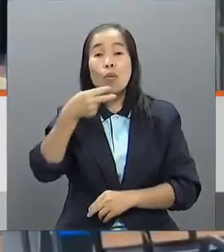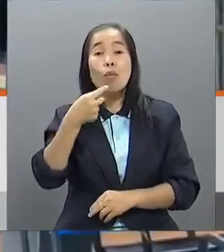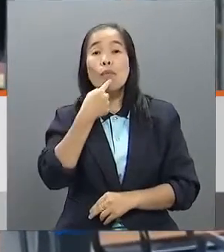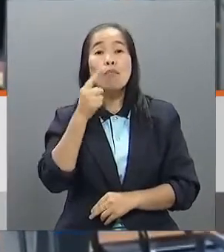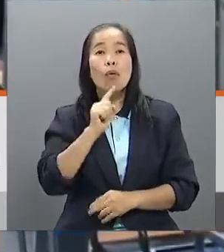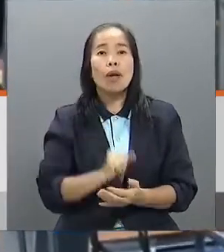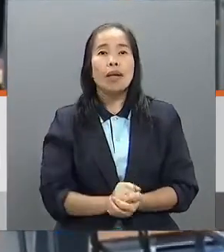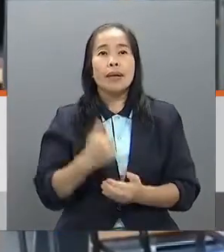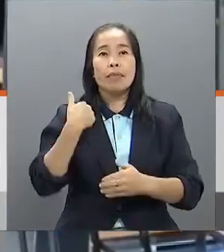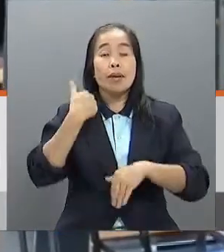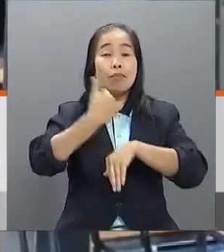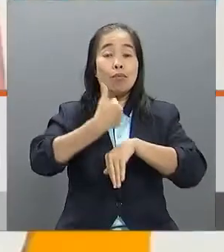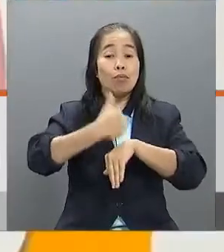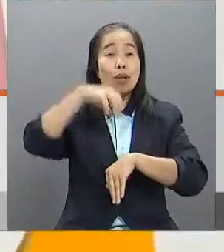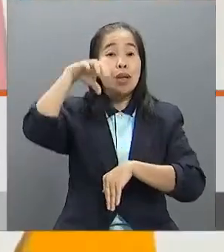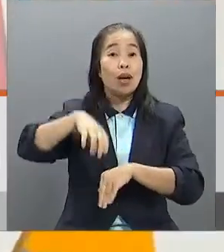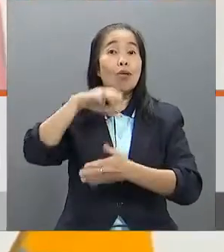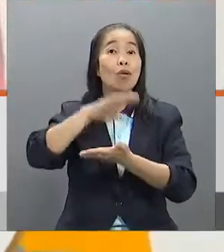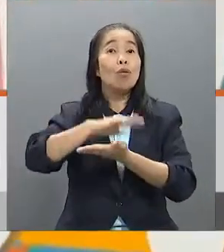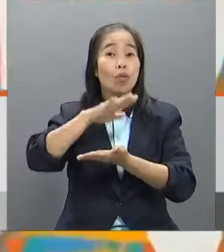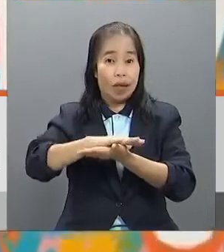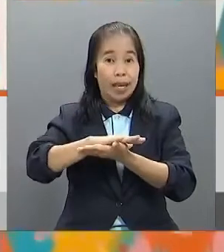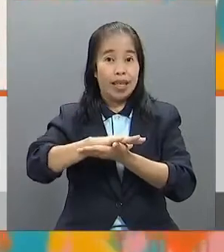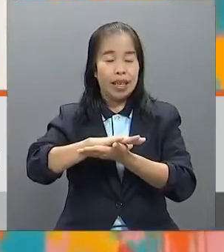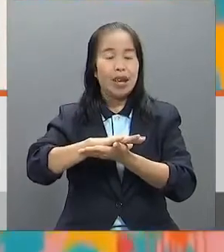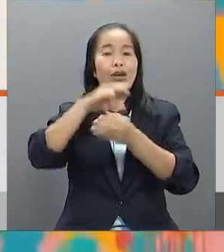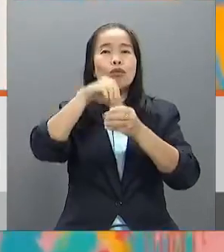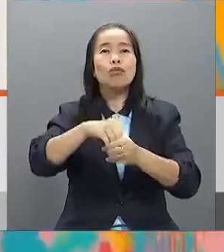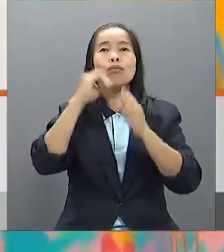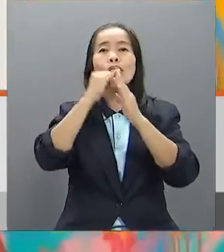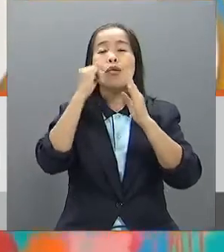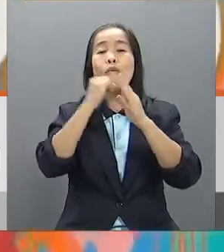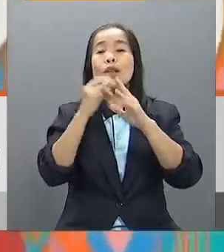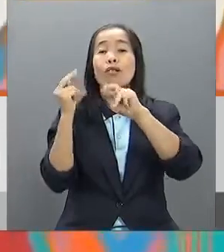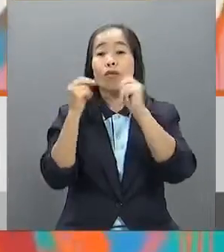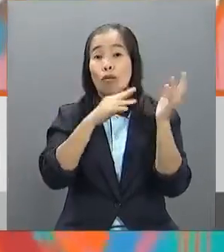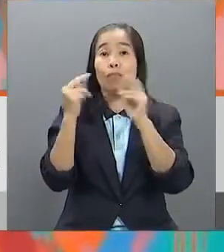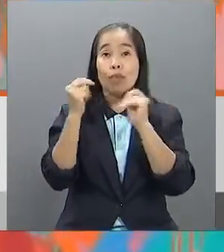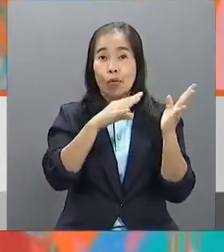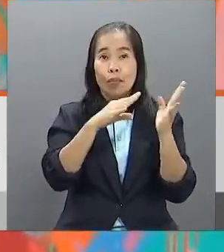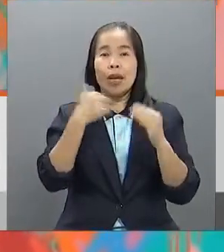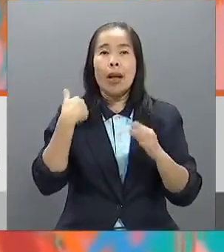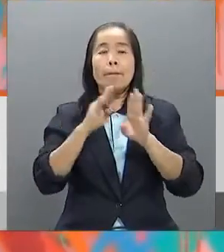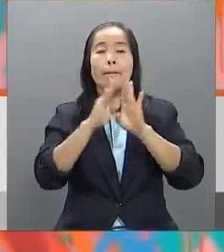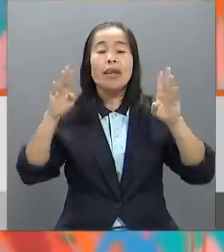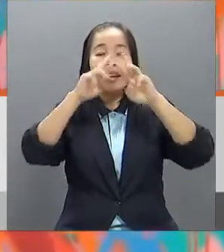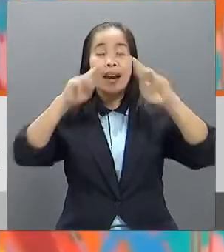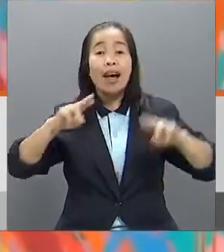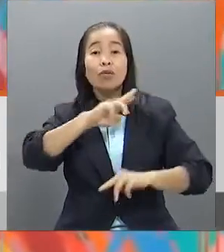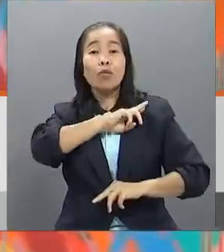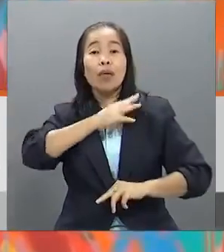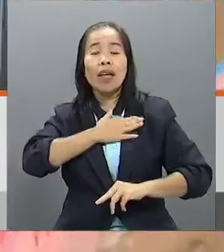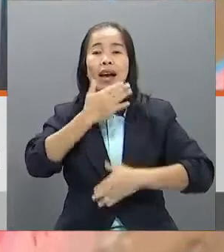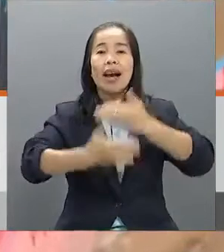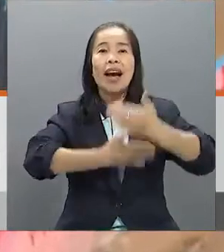การโรงเรียนแห่งหนึ่งในจังหวัดนครพนมนะครับไปร้านจำหน่ายอาหารและเครื่องดื่มแอลกอฮอล์ตั้งอยู่ริมถนนสายเรณูนคร